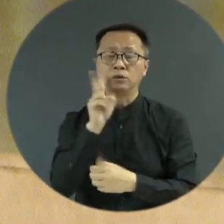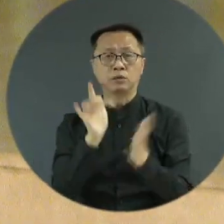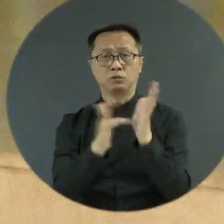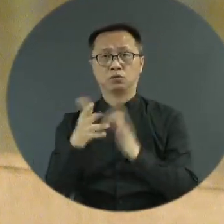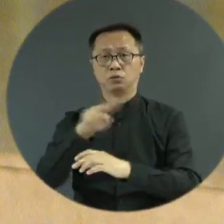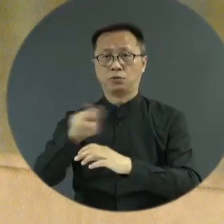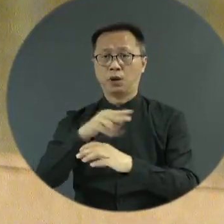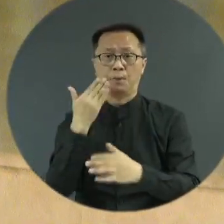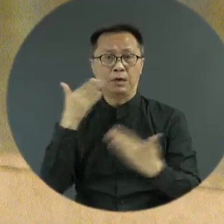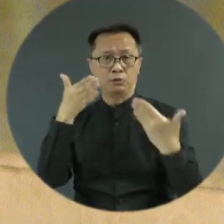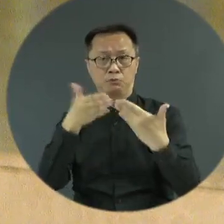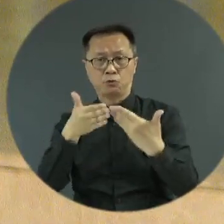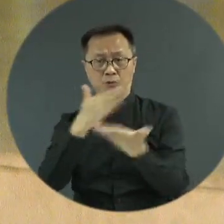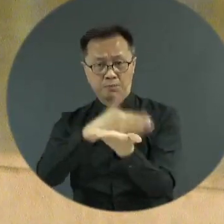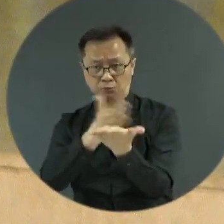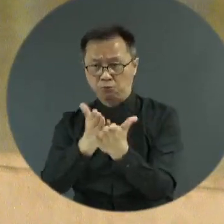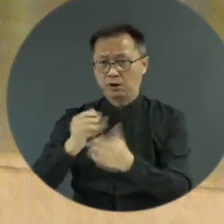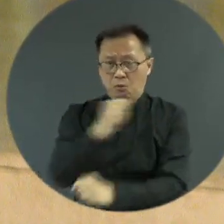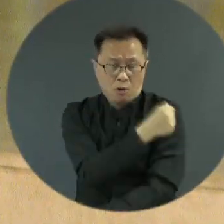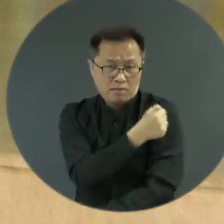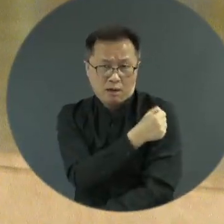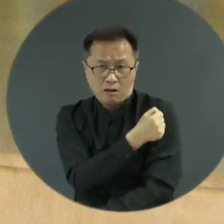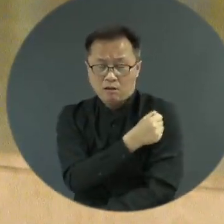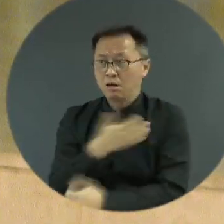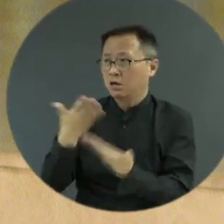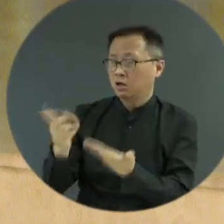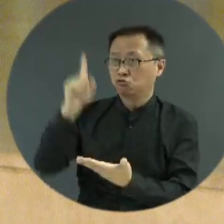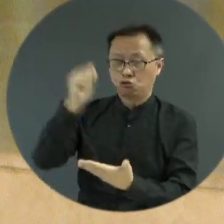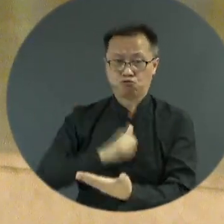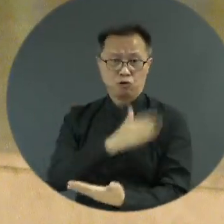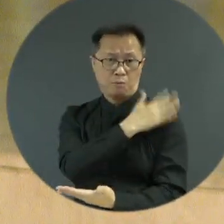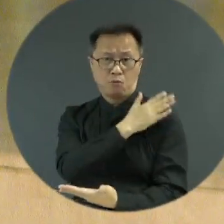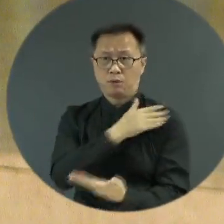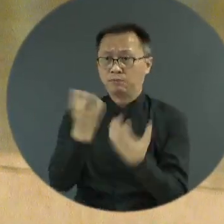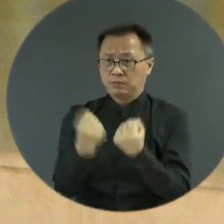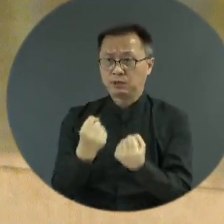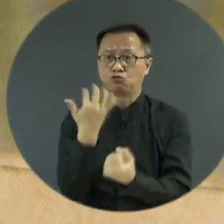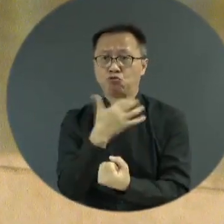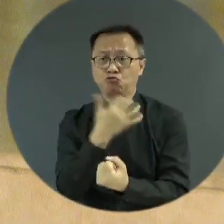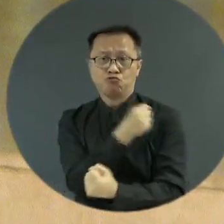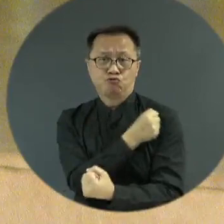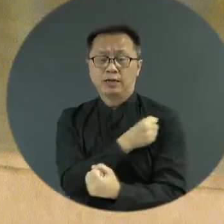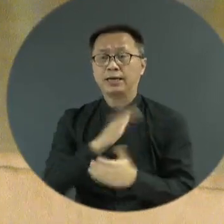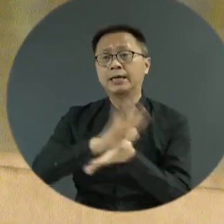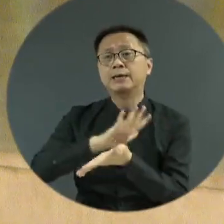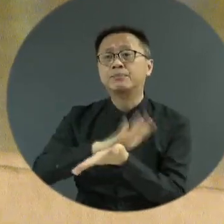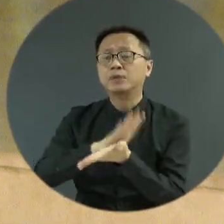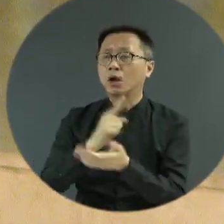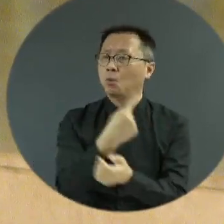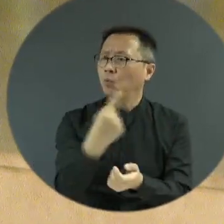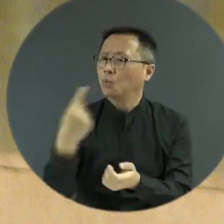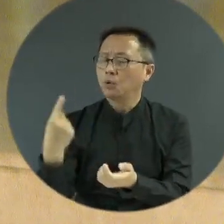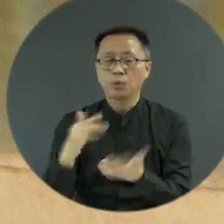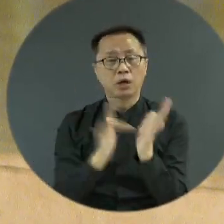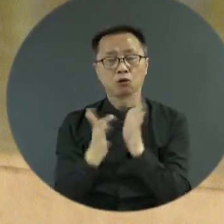去面对同样的处境。这位上主仆人接受痛苦的经验，我们每一位基督信